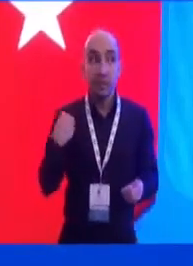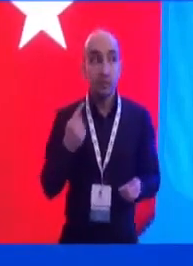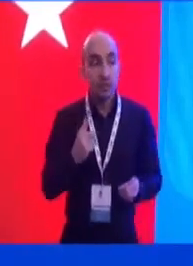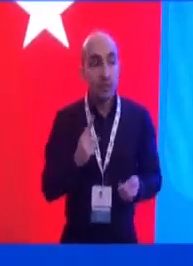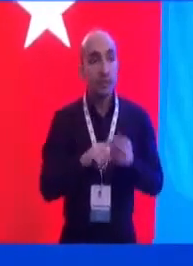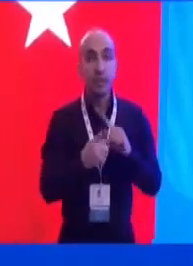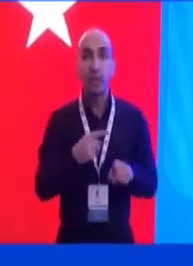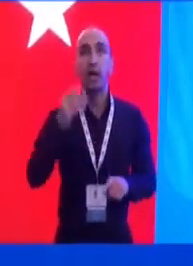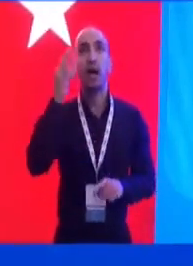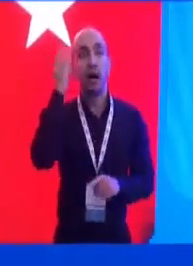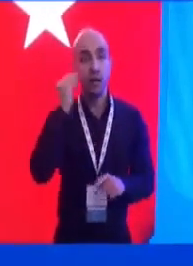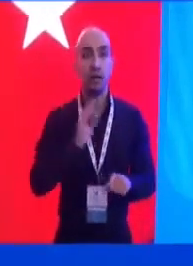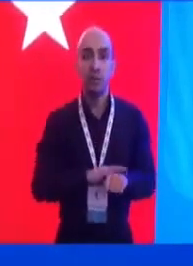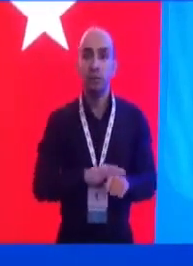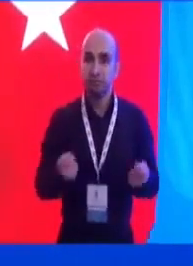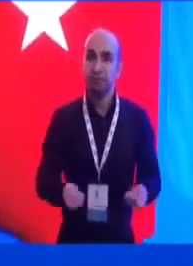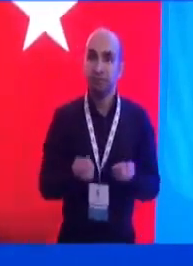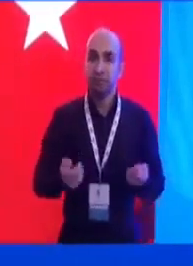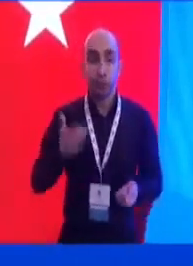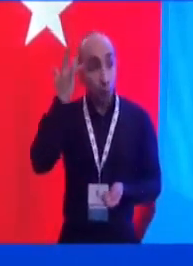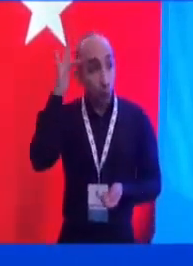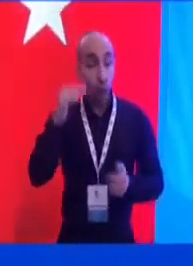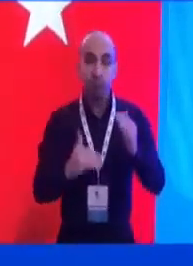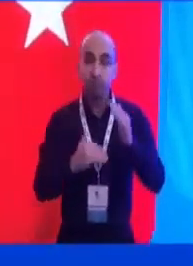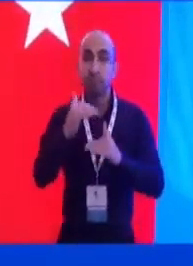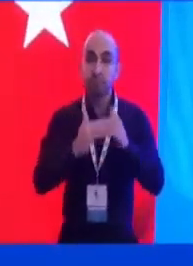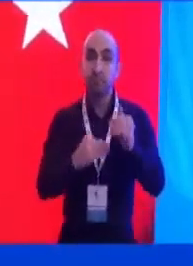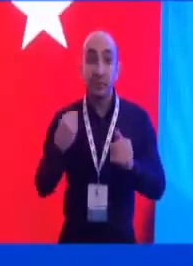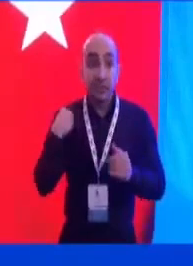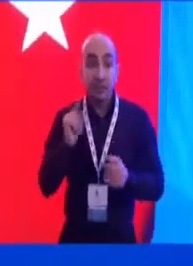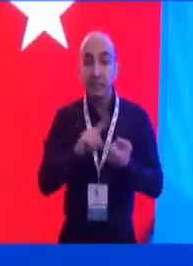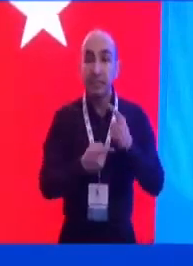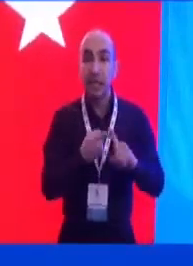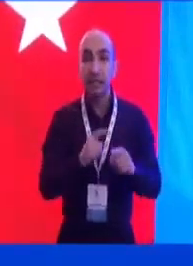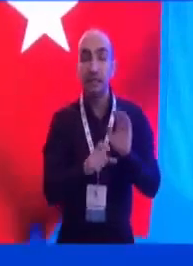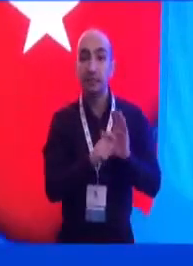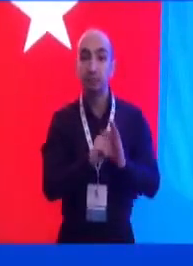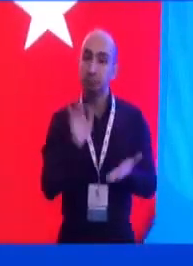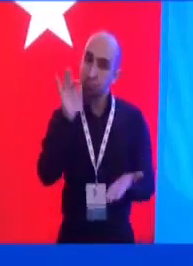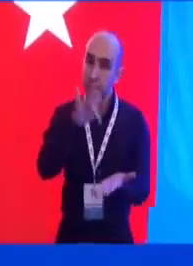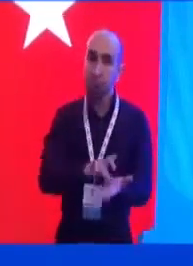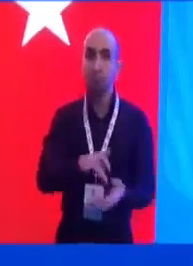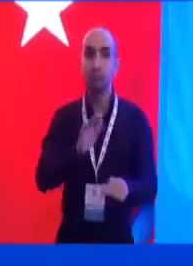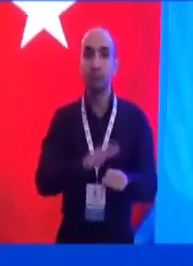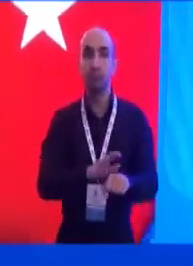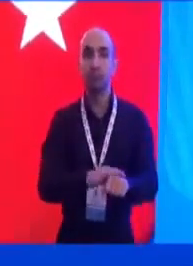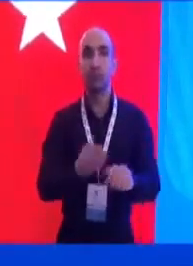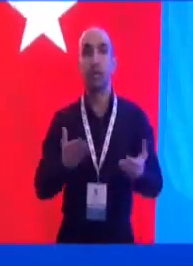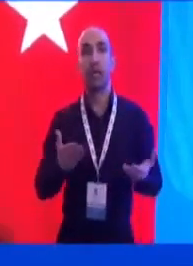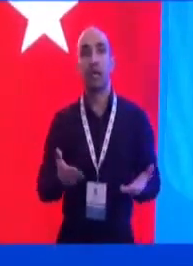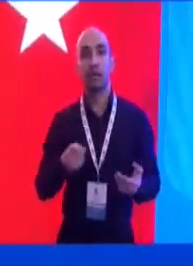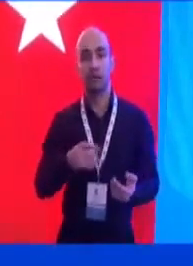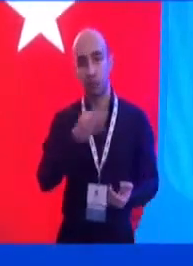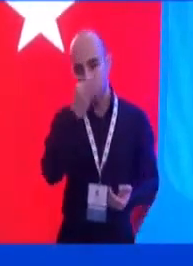anlayış geliştiriyoruz. Yepyeni bir siyasi kültür inşa ediyoruz. Yepyeni bir siyasi kimlik ortaya koyuyoruz dediğimizde tabii işimiz o kadar